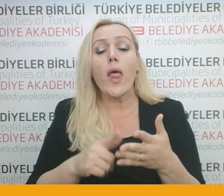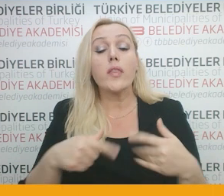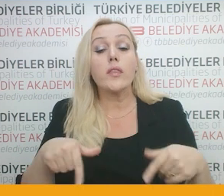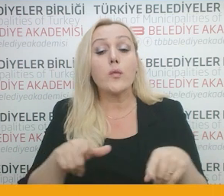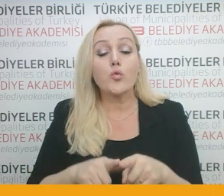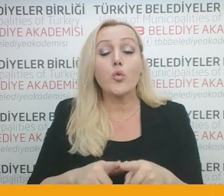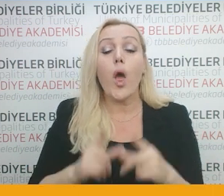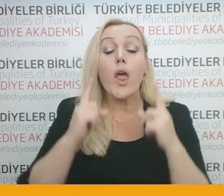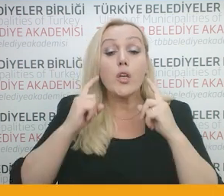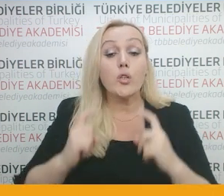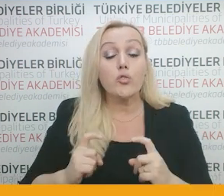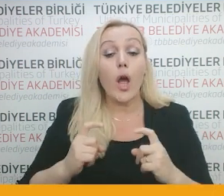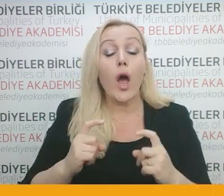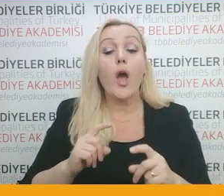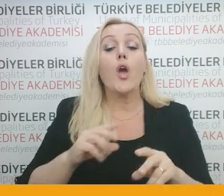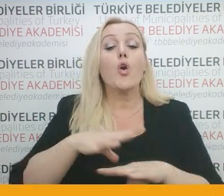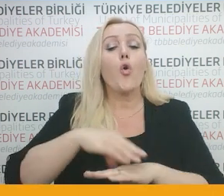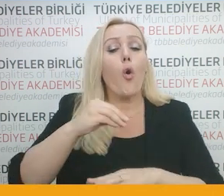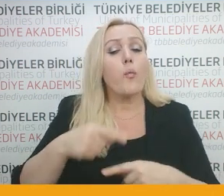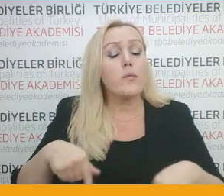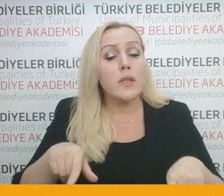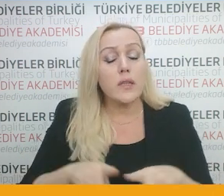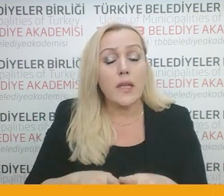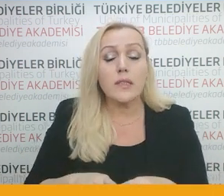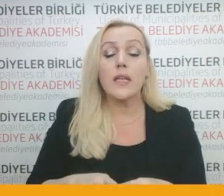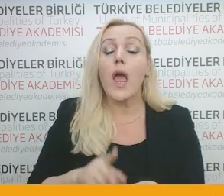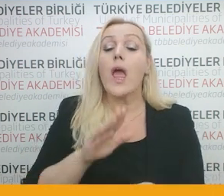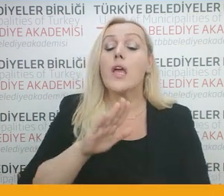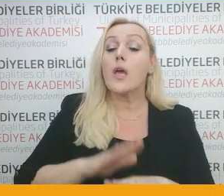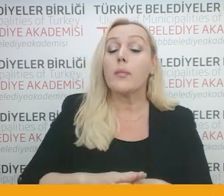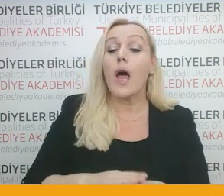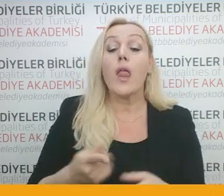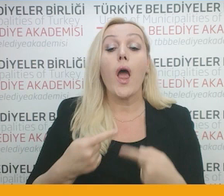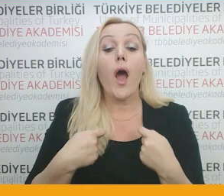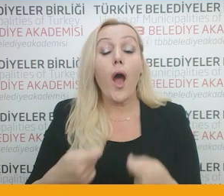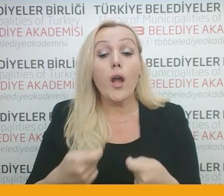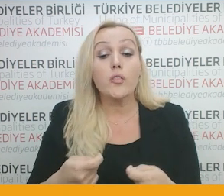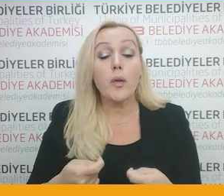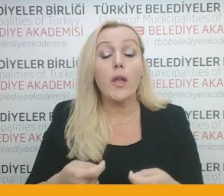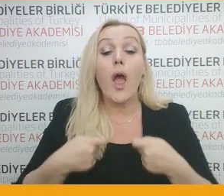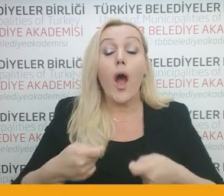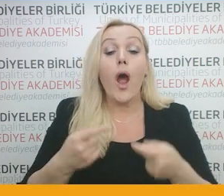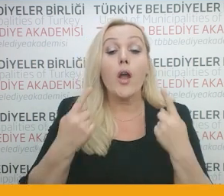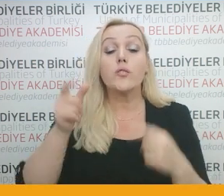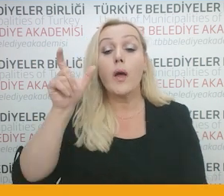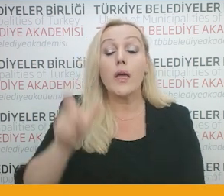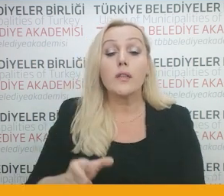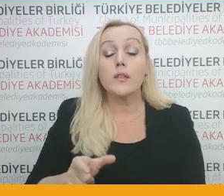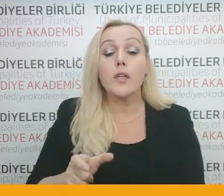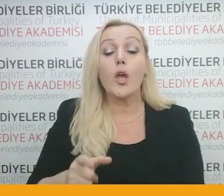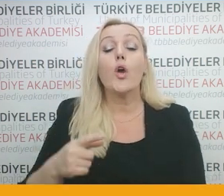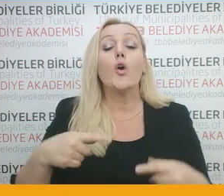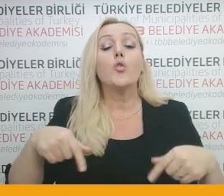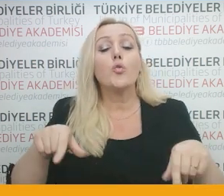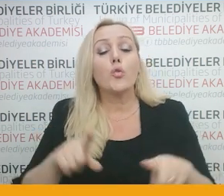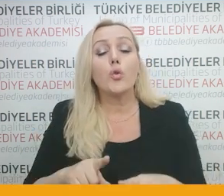komitesi, komisyon veya benzeri kurul veya komite kararıyla yapılan harcamalarda harcama yetkisinden doğan sorumluluk kurul,